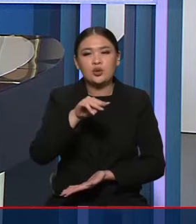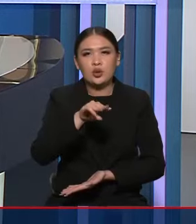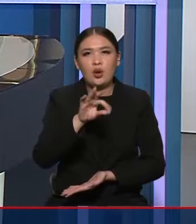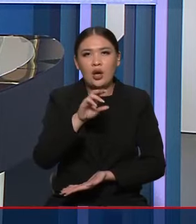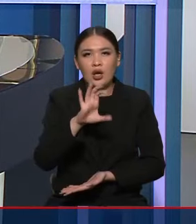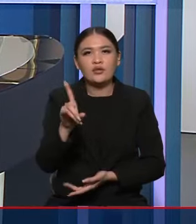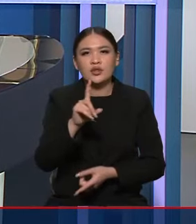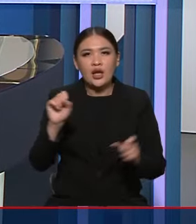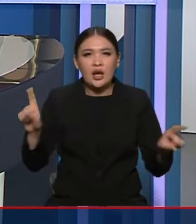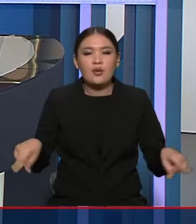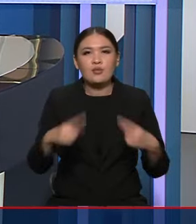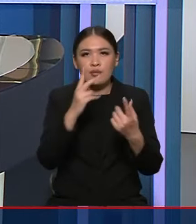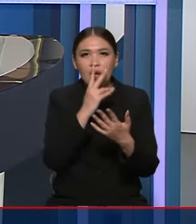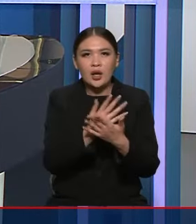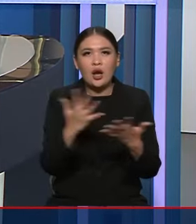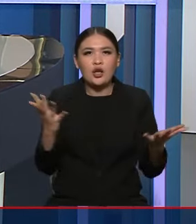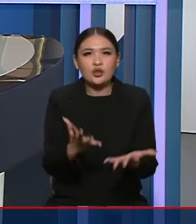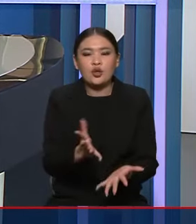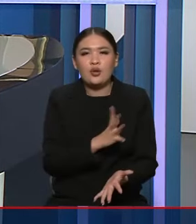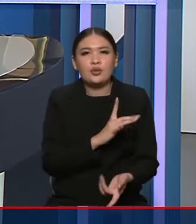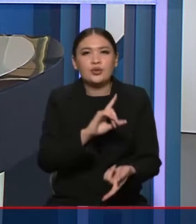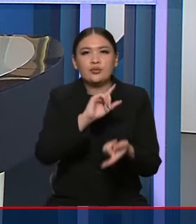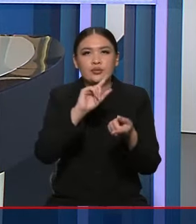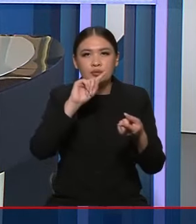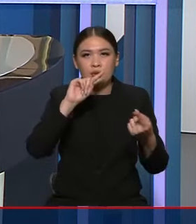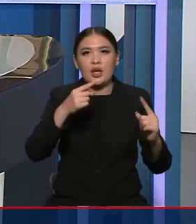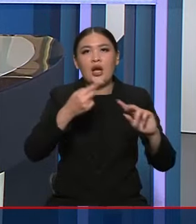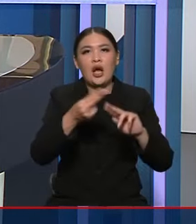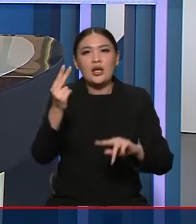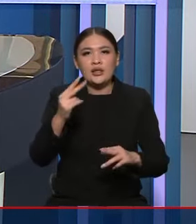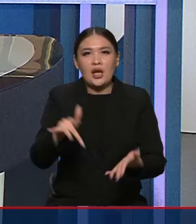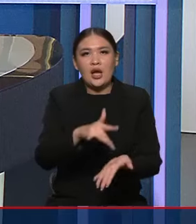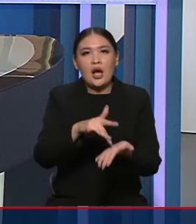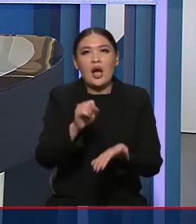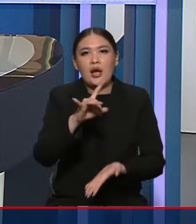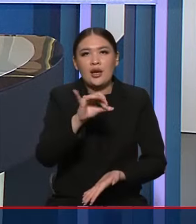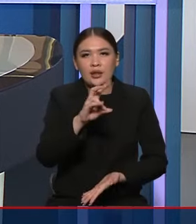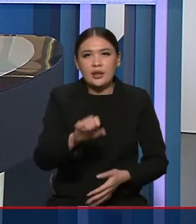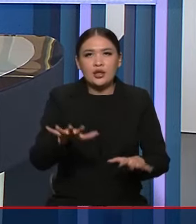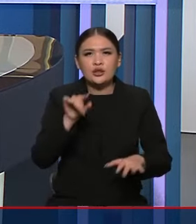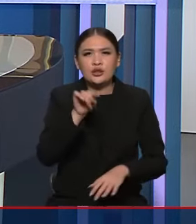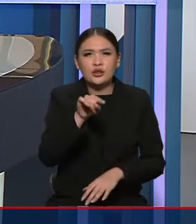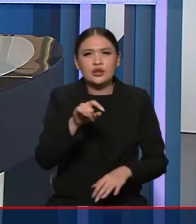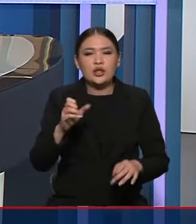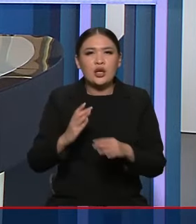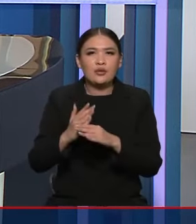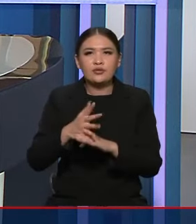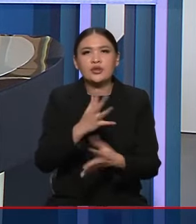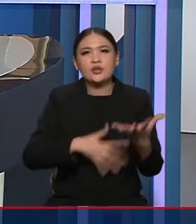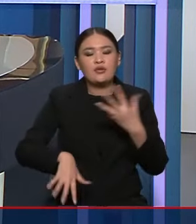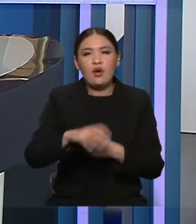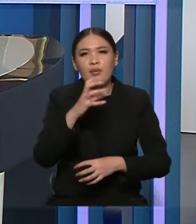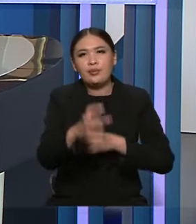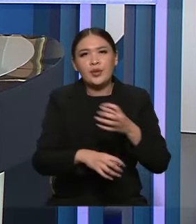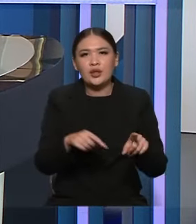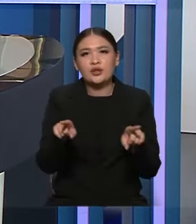За грандиозным представлением, которое развернулось воскресным вечером в Астана-арена, вместе с тысячами гостями со всего мира наблюдал